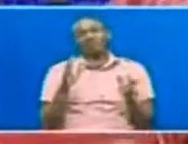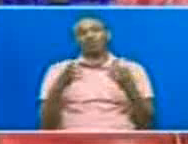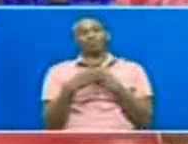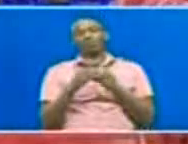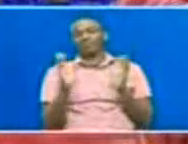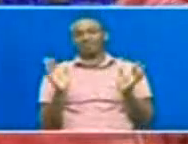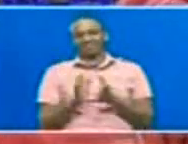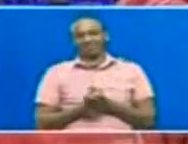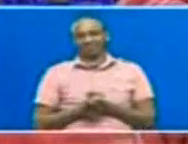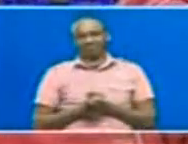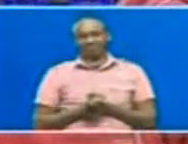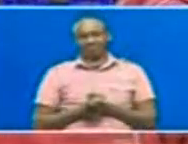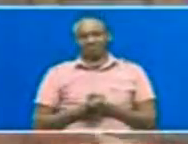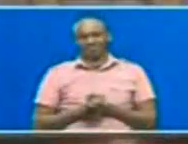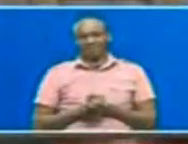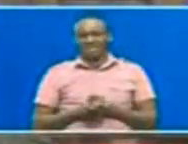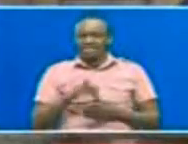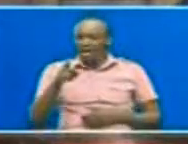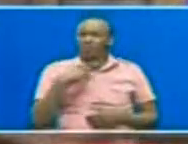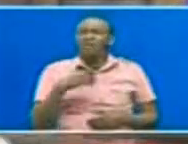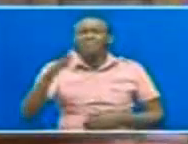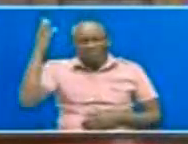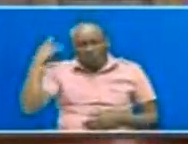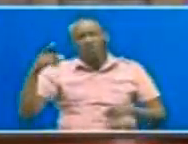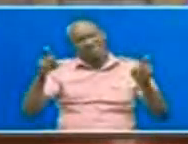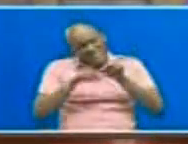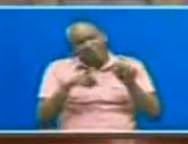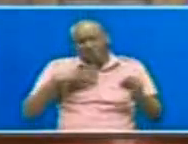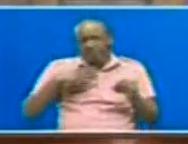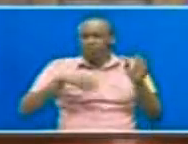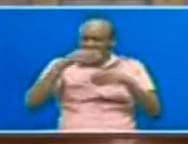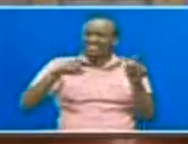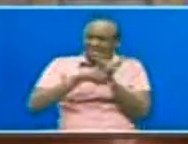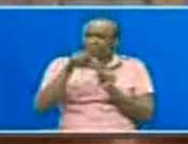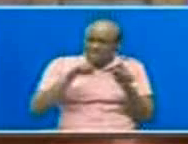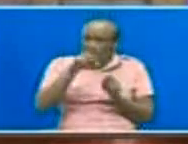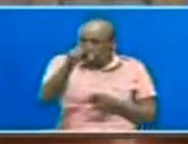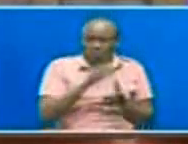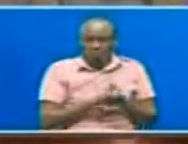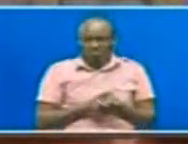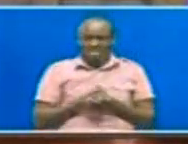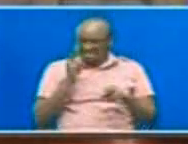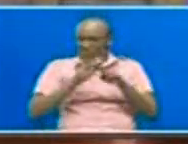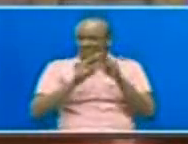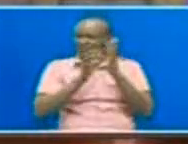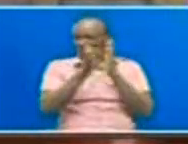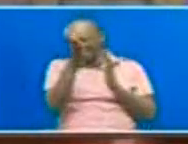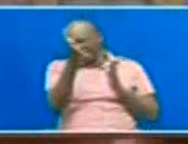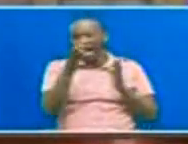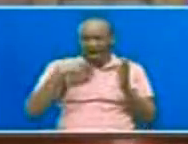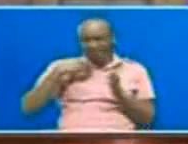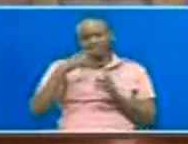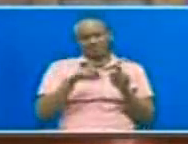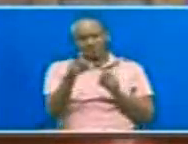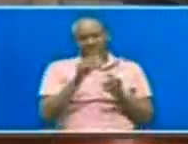kama. Eh, Joe, were there other players like you? Were there others in your team, that first 11? And I know we hear names, when we were growing up,